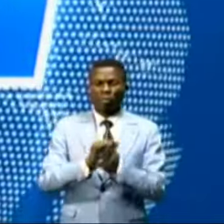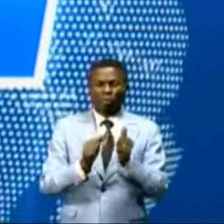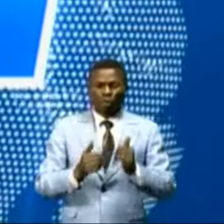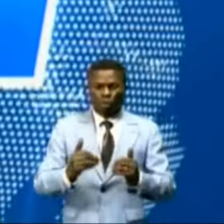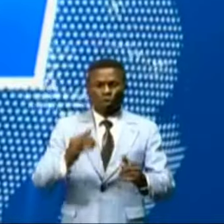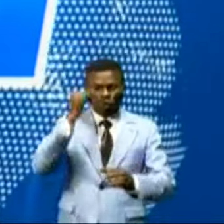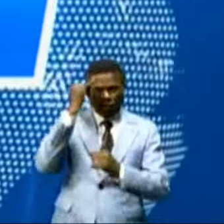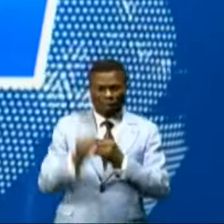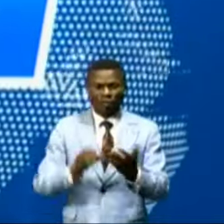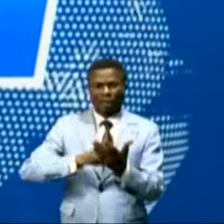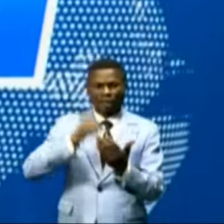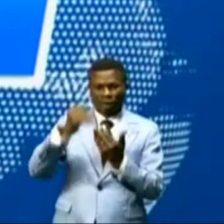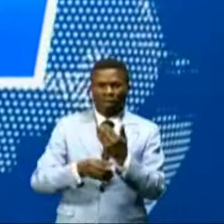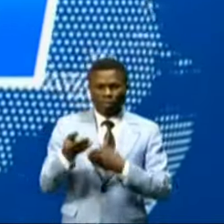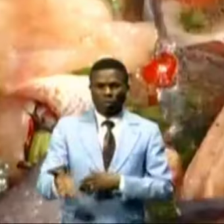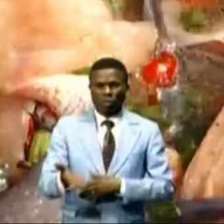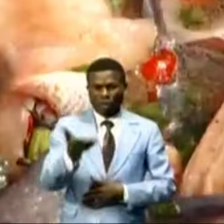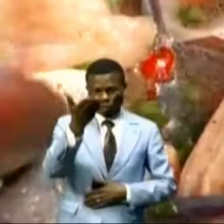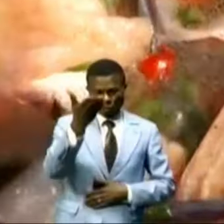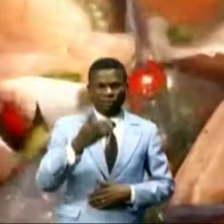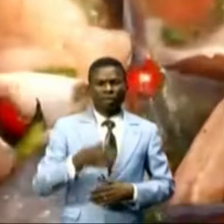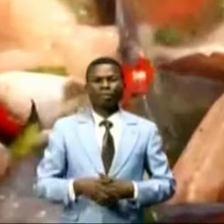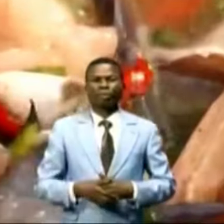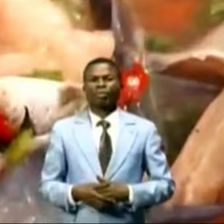ses projets. Reportage.